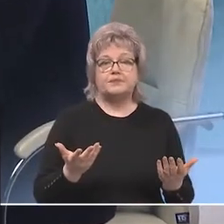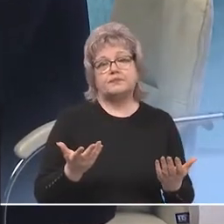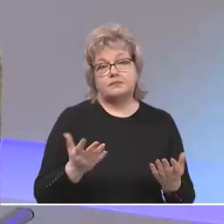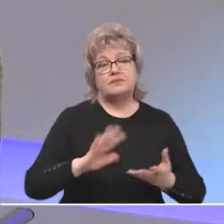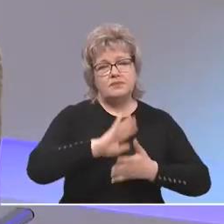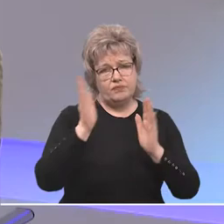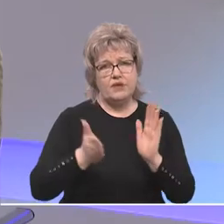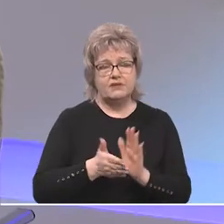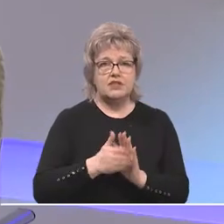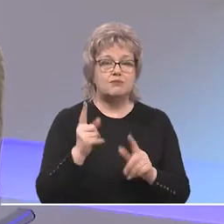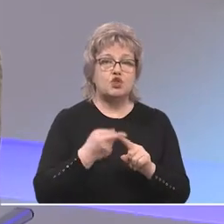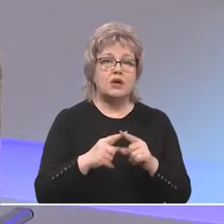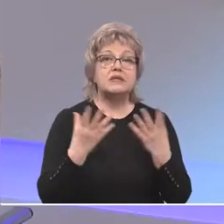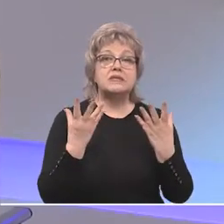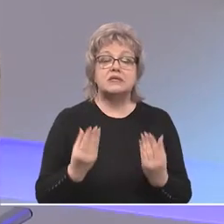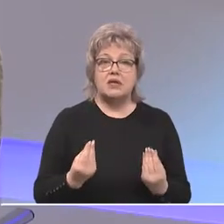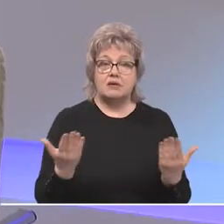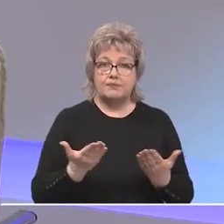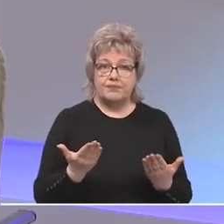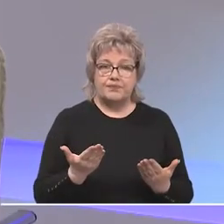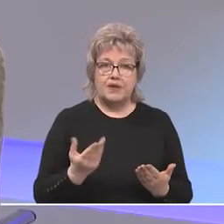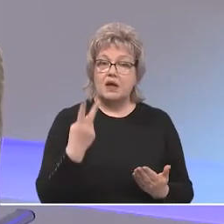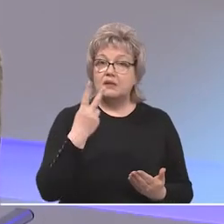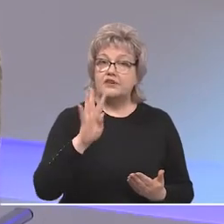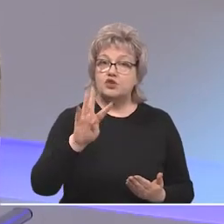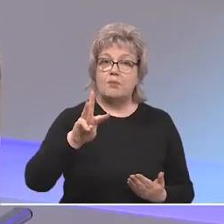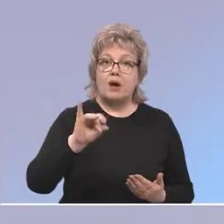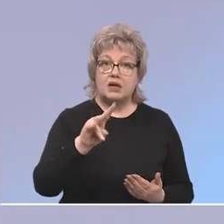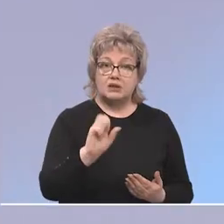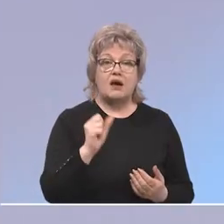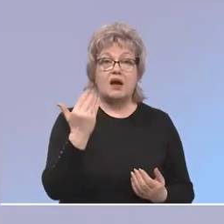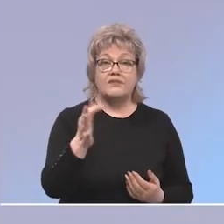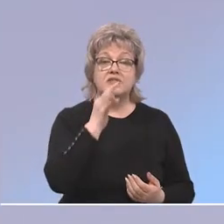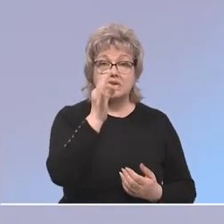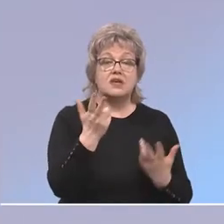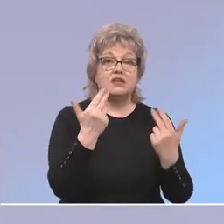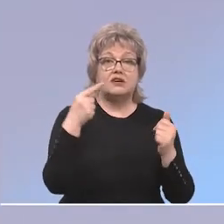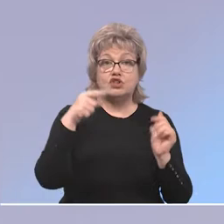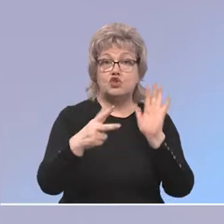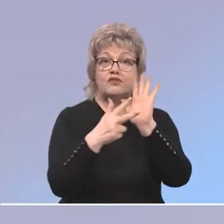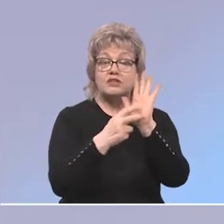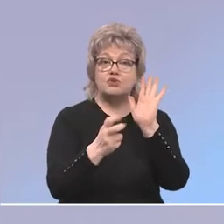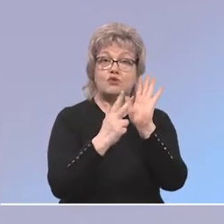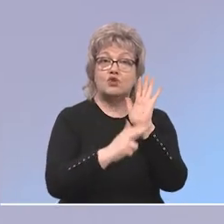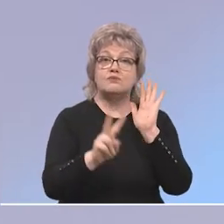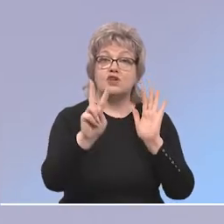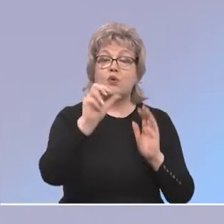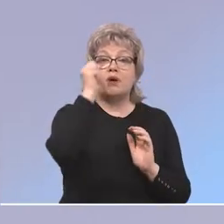в целом, что это за день такой? 24 марта, как вы сказали, да, только в 1882